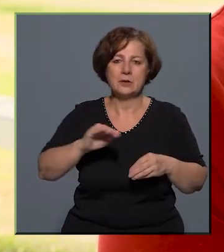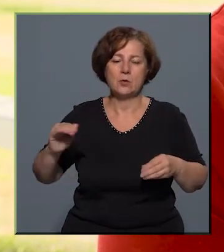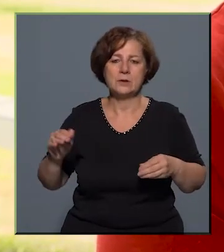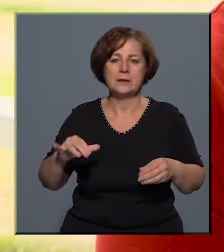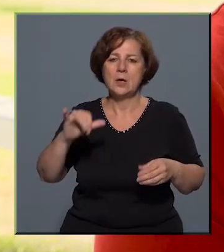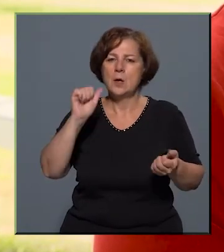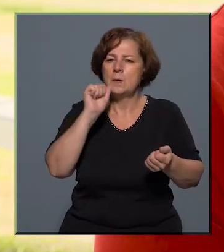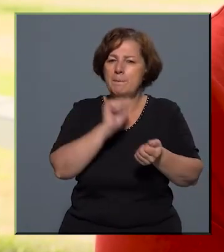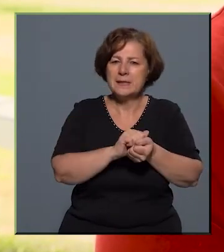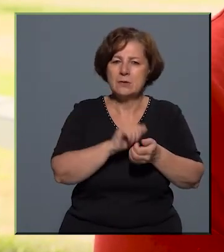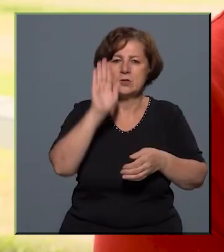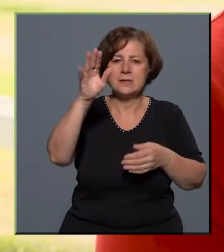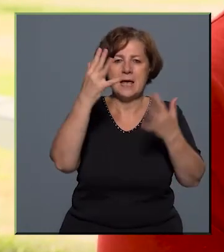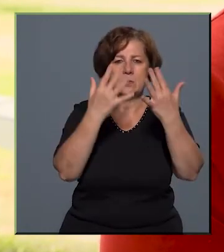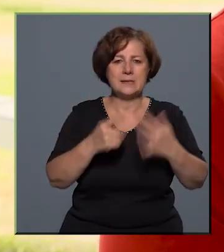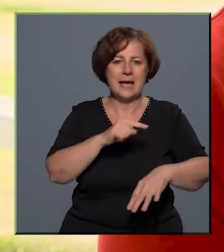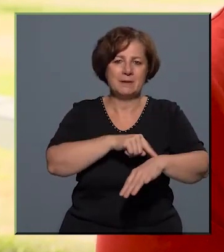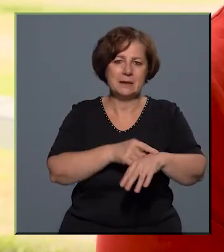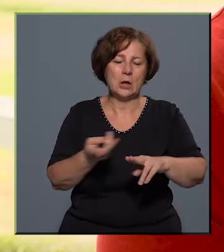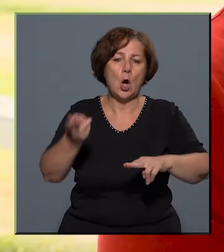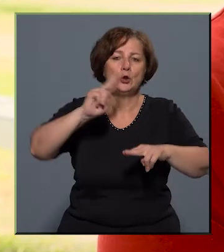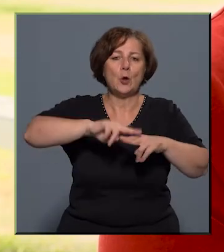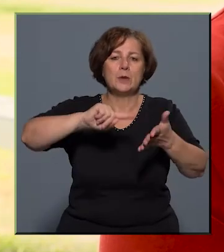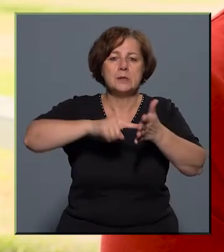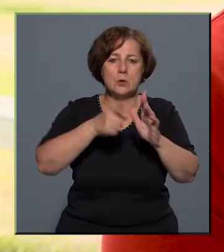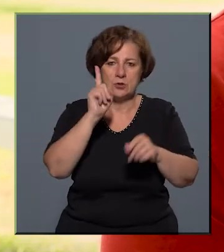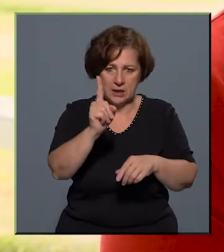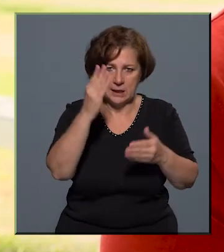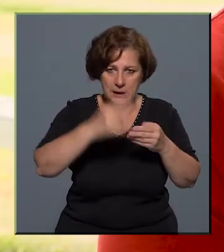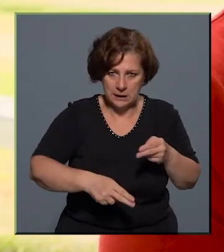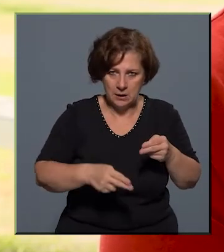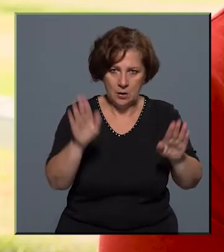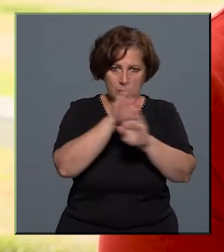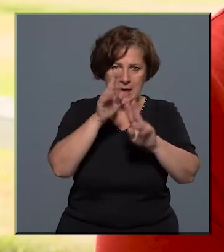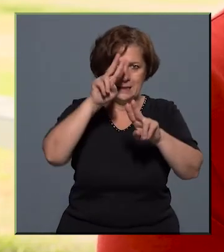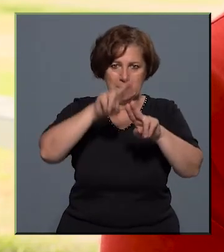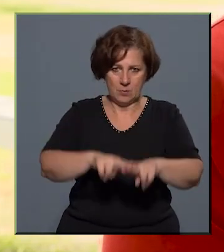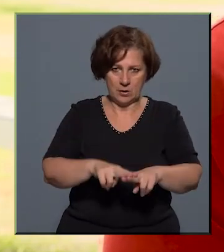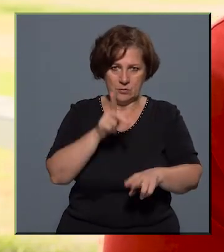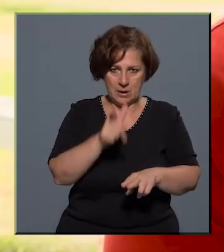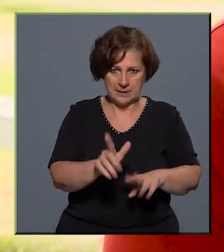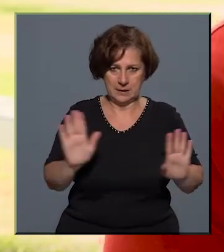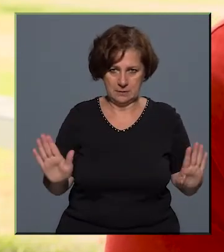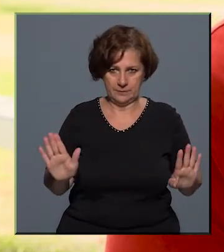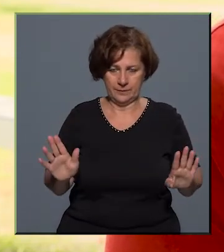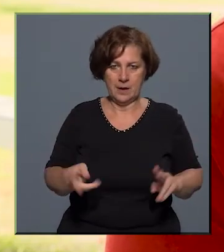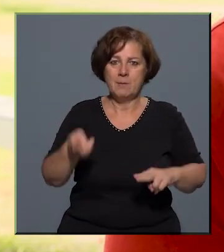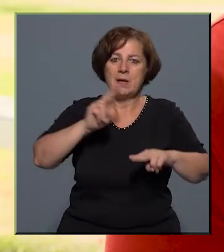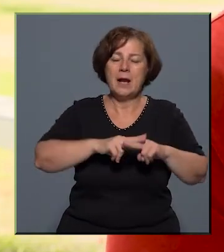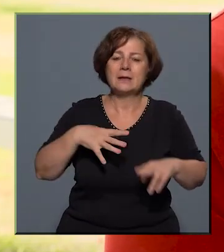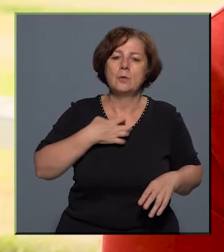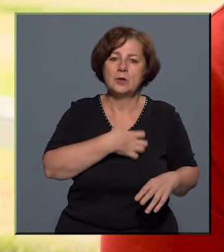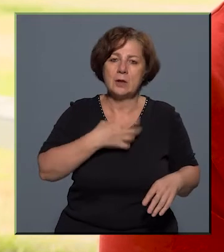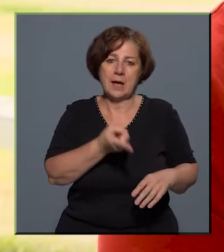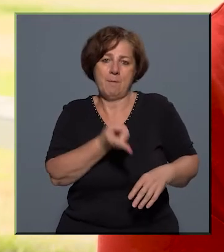kutyát, hogy biztosan az előre számíthatott időnek a többszörösére íg, ott árnyék maradjon és legyen. Mert